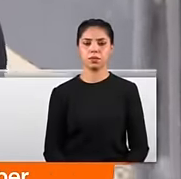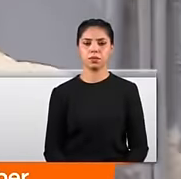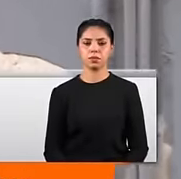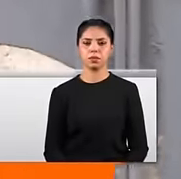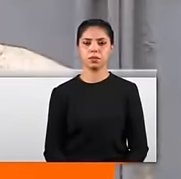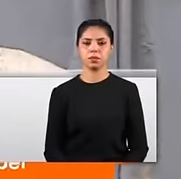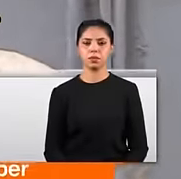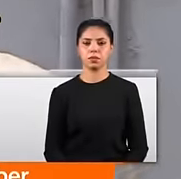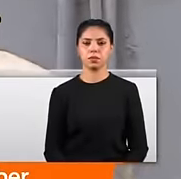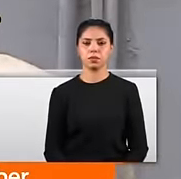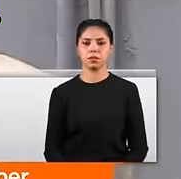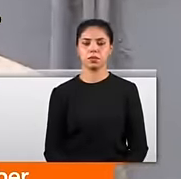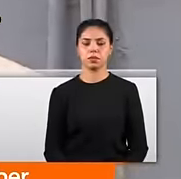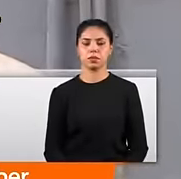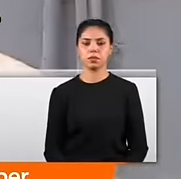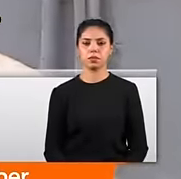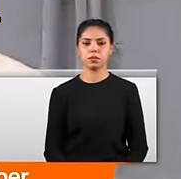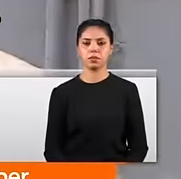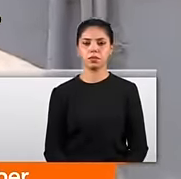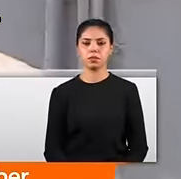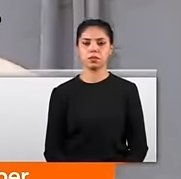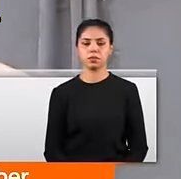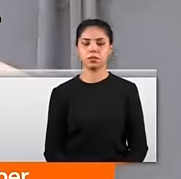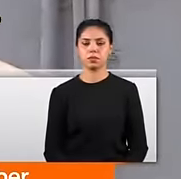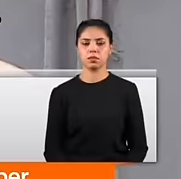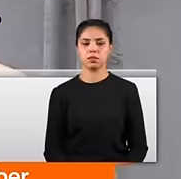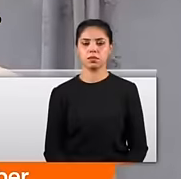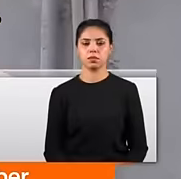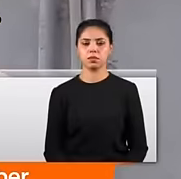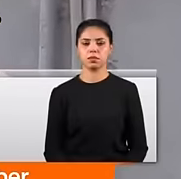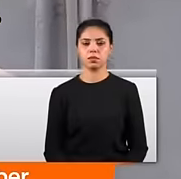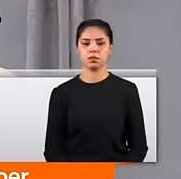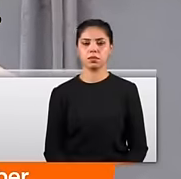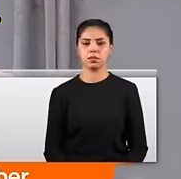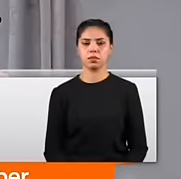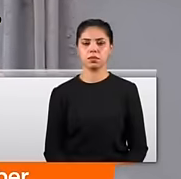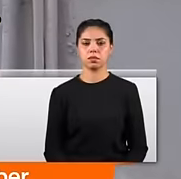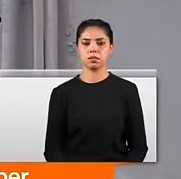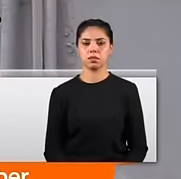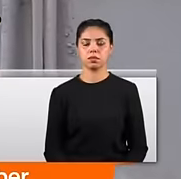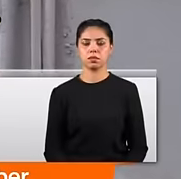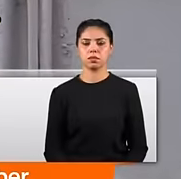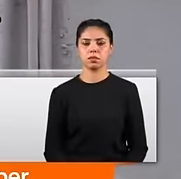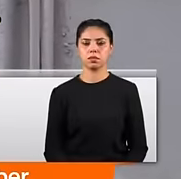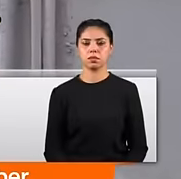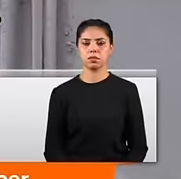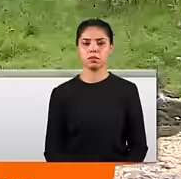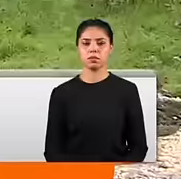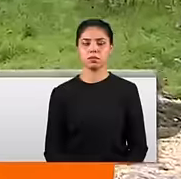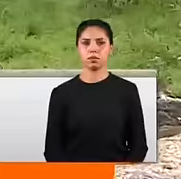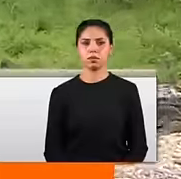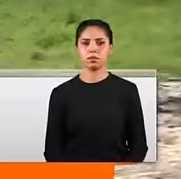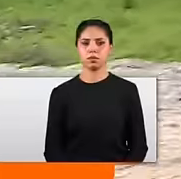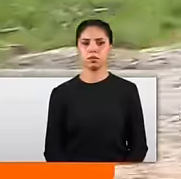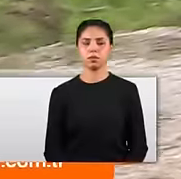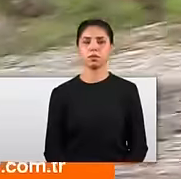geriye gittiğini düşündüğünüz zaman orada benim kış bahçem var, bahçem var. İşte bu duvar yıkıldığı zaman zaten ev de kayar yani. Mesela